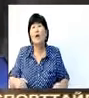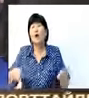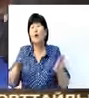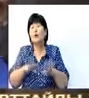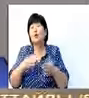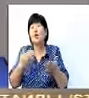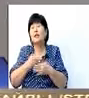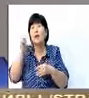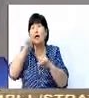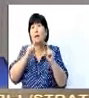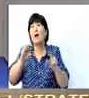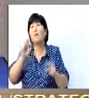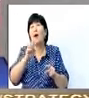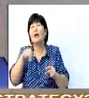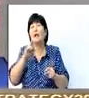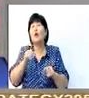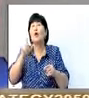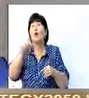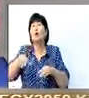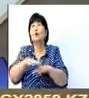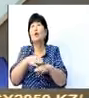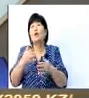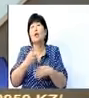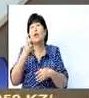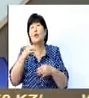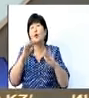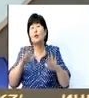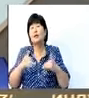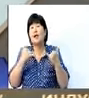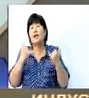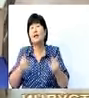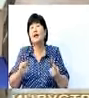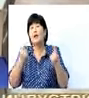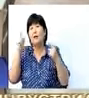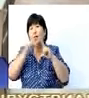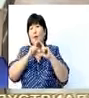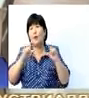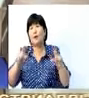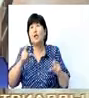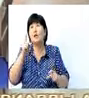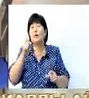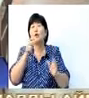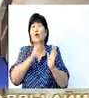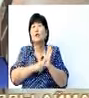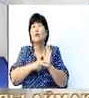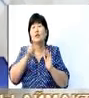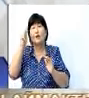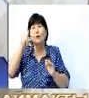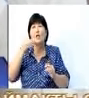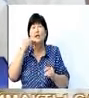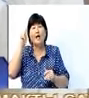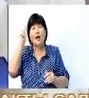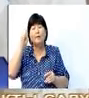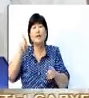Сондай-ақ жаңа мектепке Майдакөл ауылының тұрғындары да қол жеткізді. 200 орынға лайықталған еңселі білім ордасында 183 оқушы сапалы білім